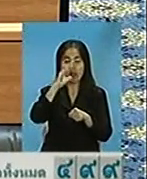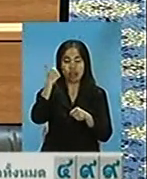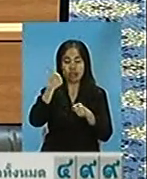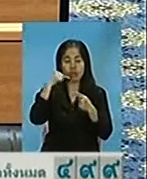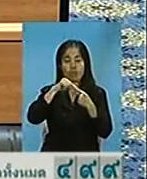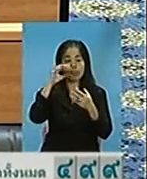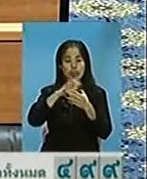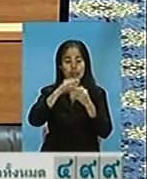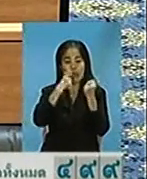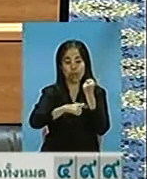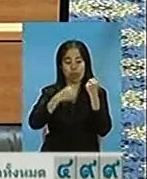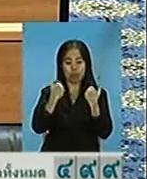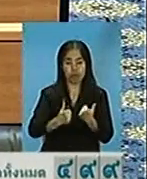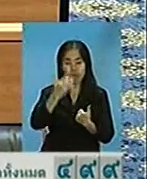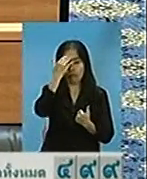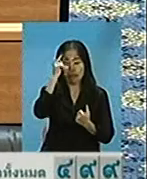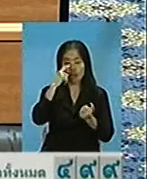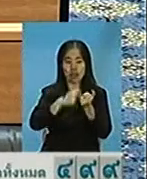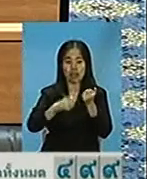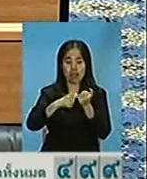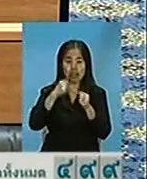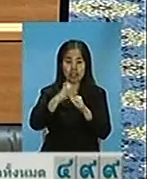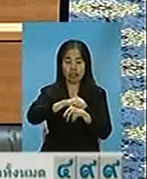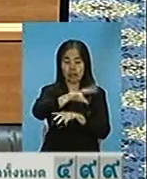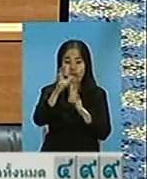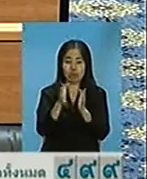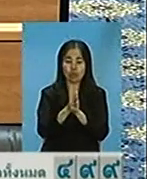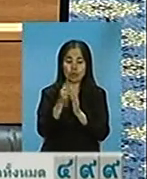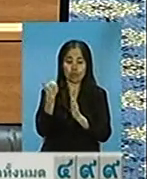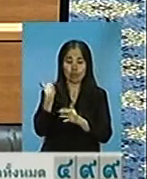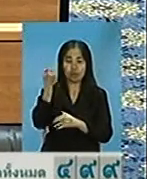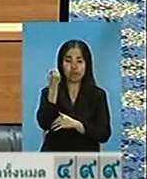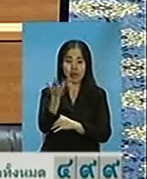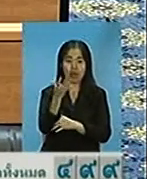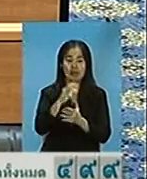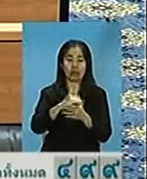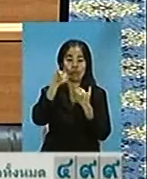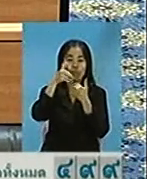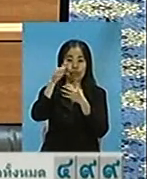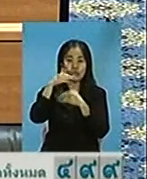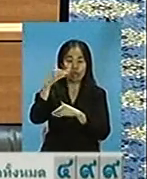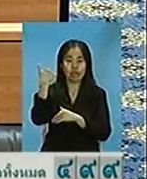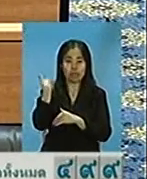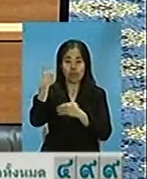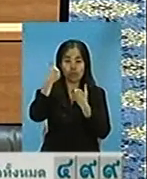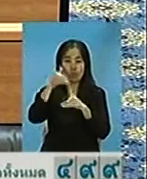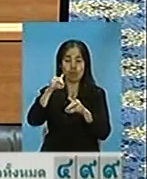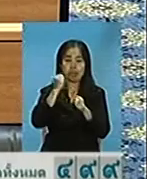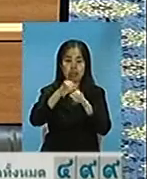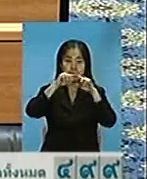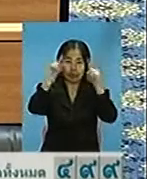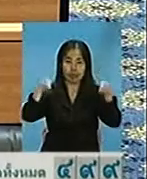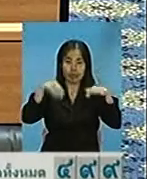ยในวันนี้เพราะยางผลผลิตยางที่ผลิตได้ทั้งหมดส่วนใหญ่เราส่งออกครับส่งออกเป็นยางดิบ